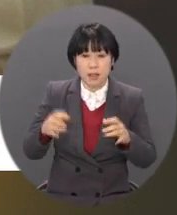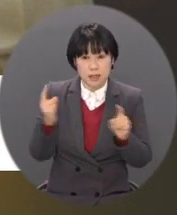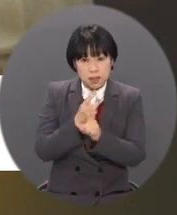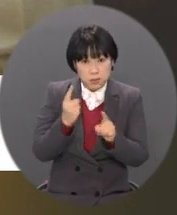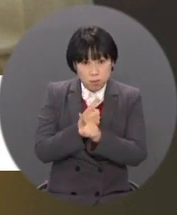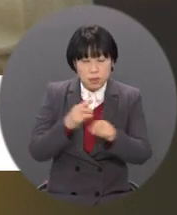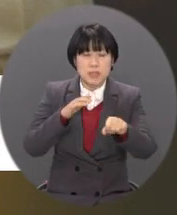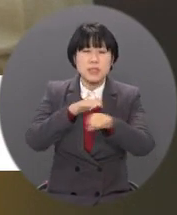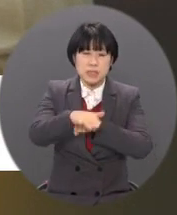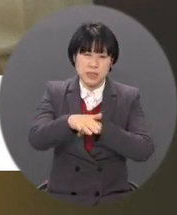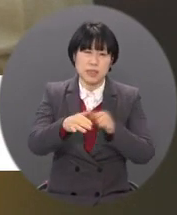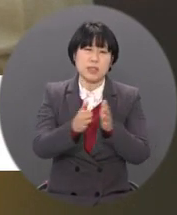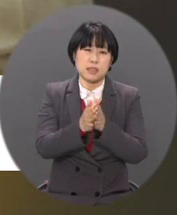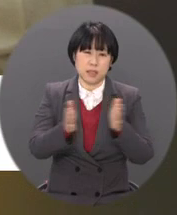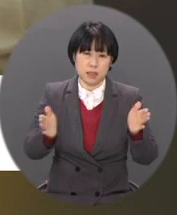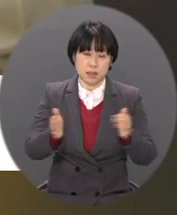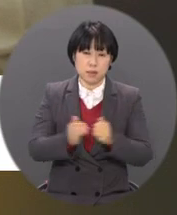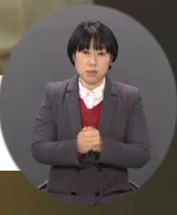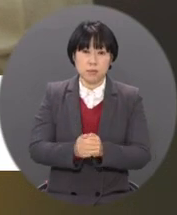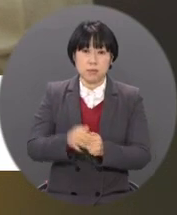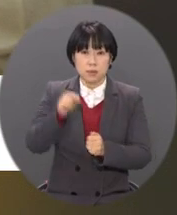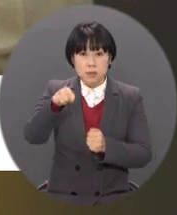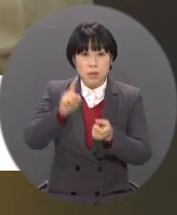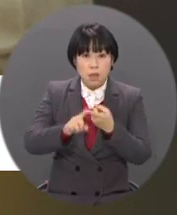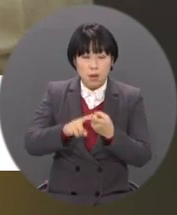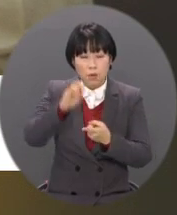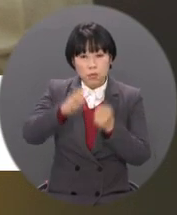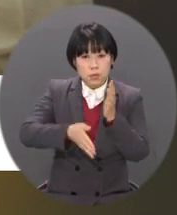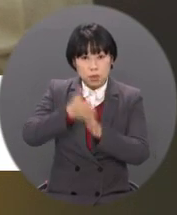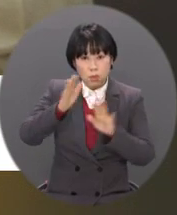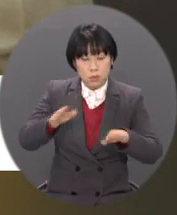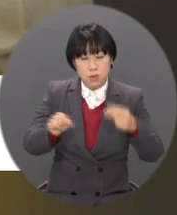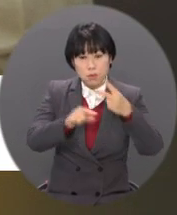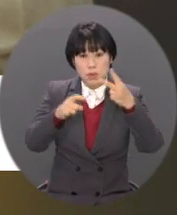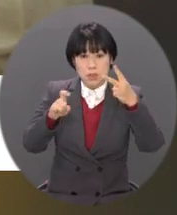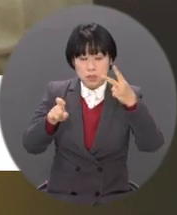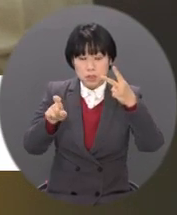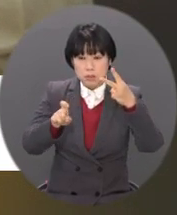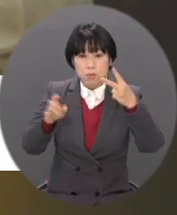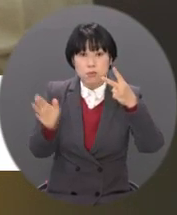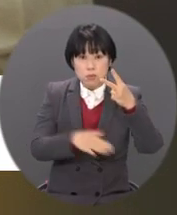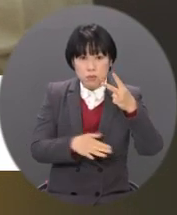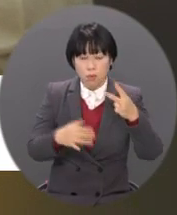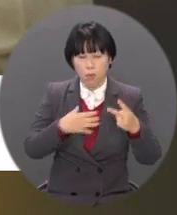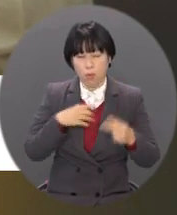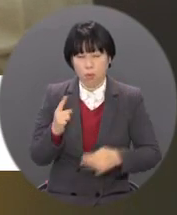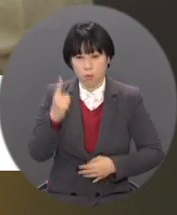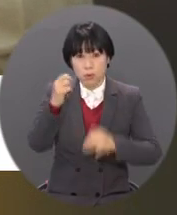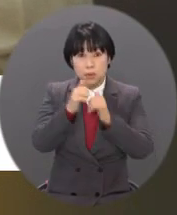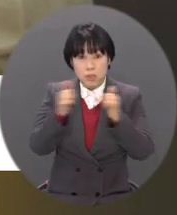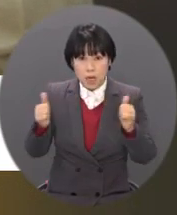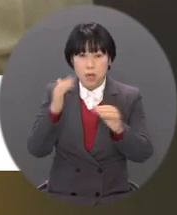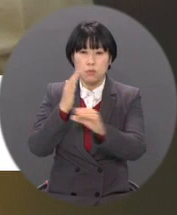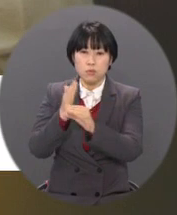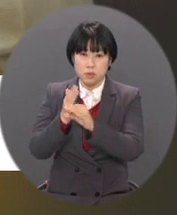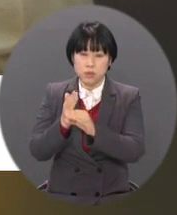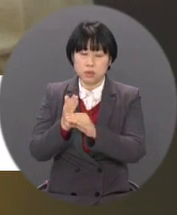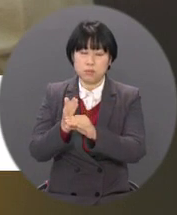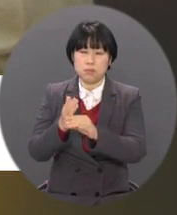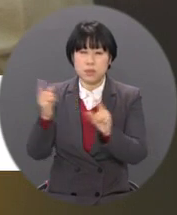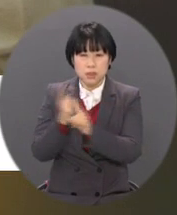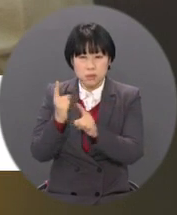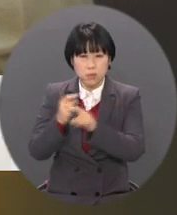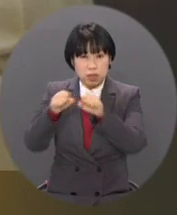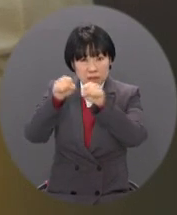의료체계를 실시하기로 했습니다. 이에 따라 광주시는 오는 10일부터 고위험군 확진자를 중심으로 한 의료 시스템을